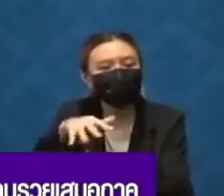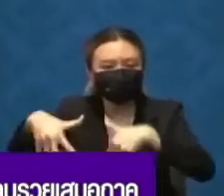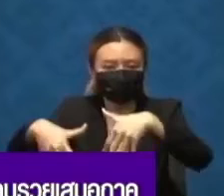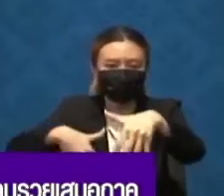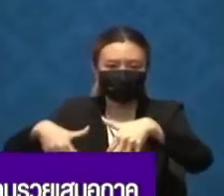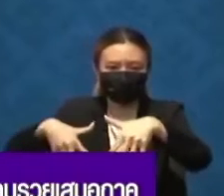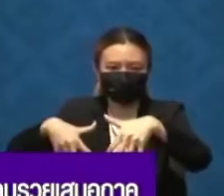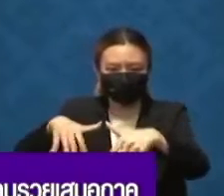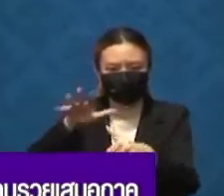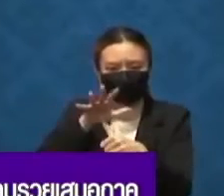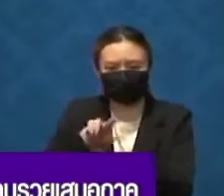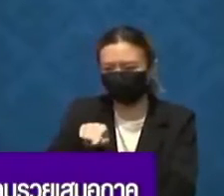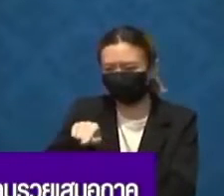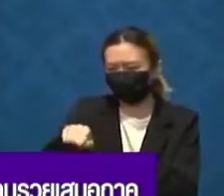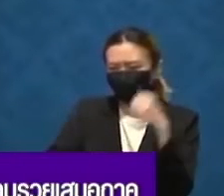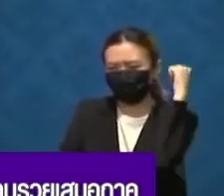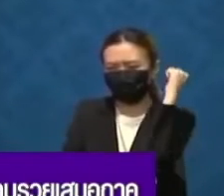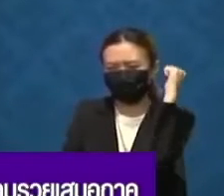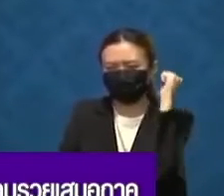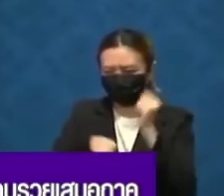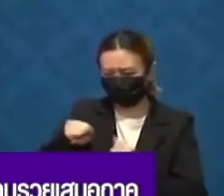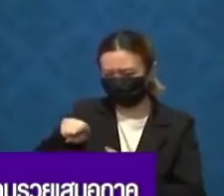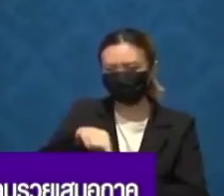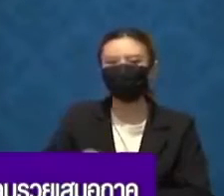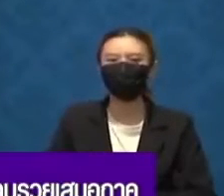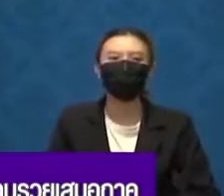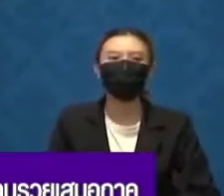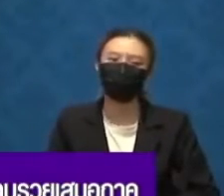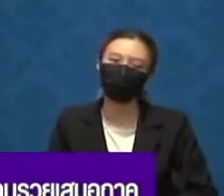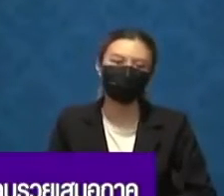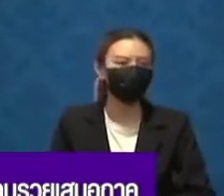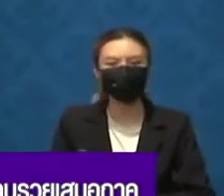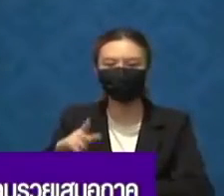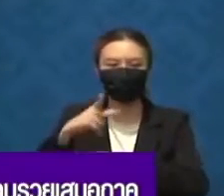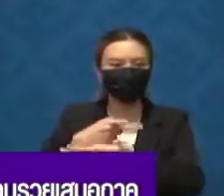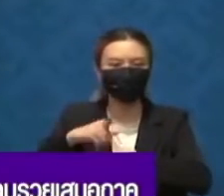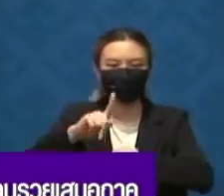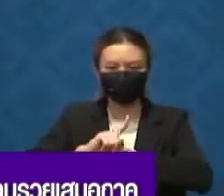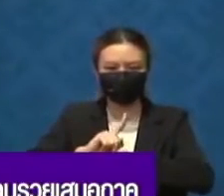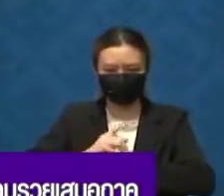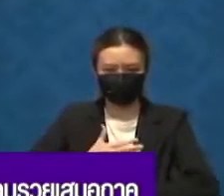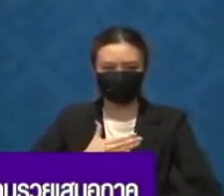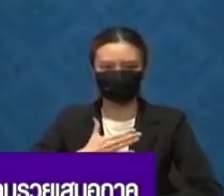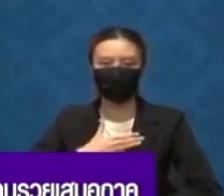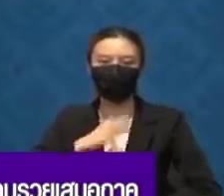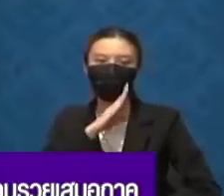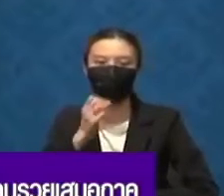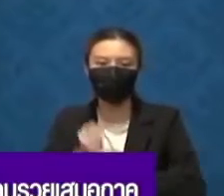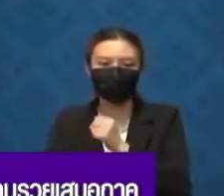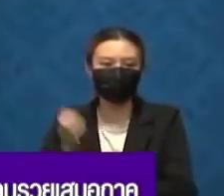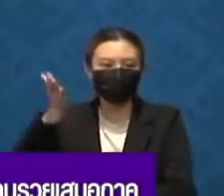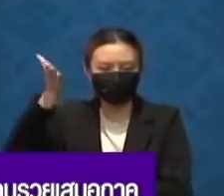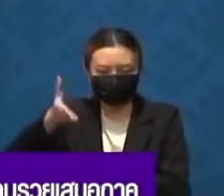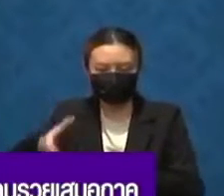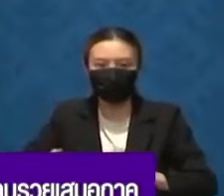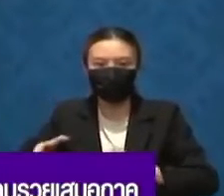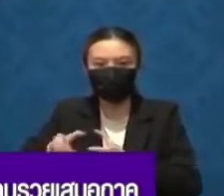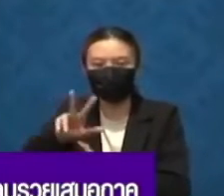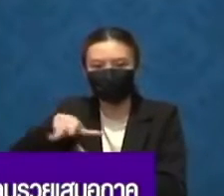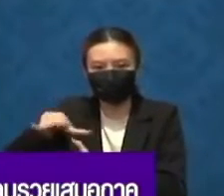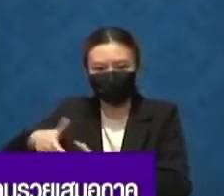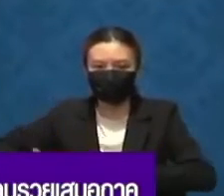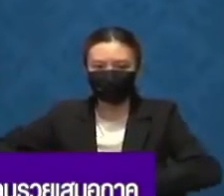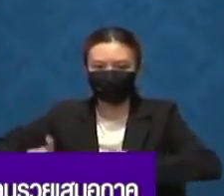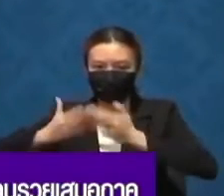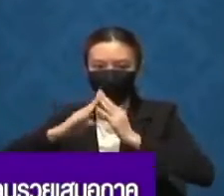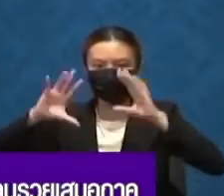หรือประณามว่านี่คือคนจนท่านประธานที่เคารพครับพรรคเพื่อไทยปีหน้าถ้าได้เป็นรัฐบาลบัตรคนจ